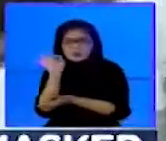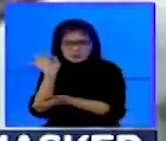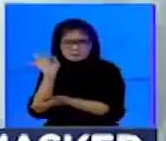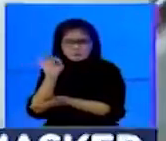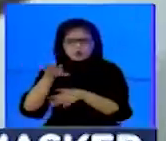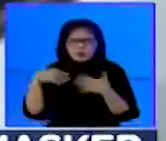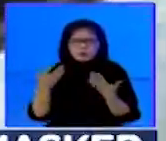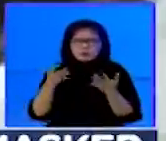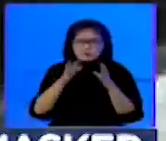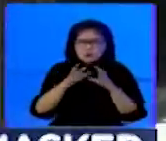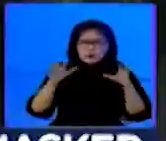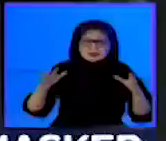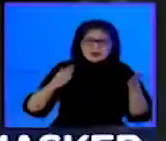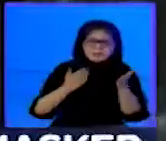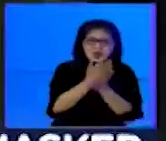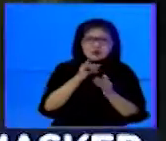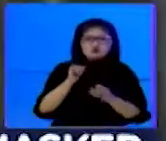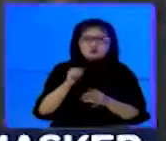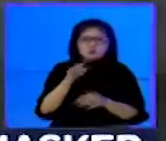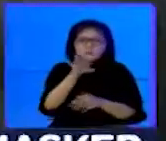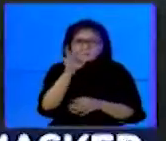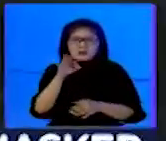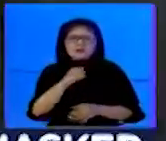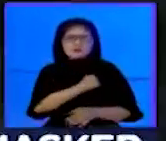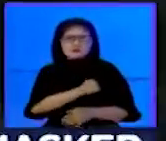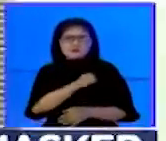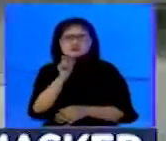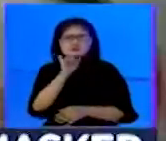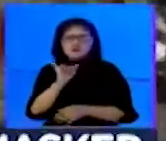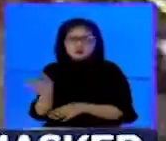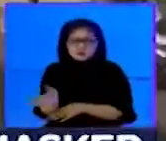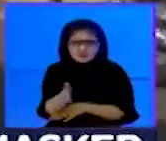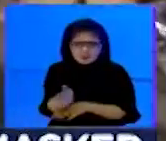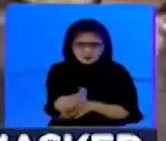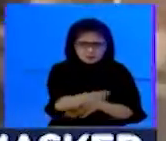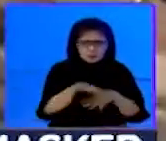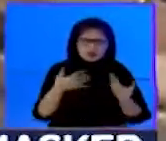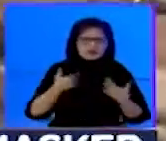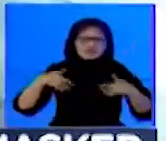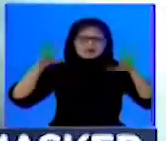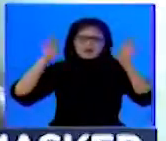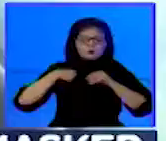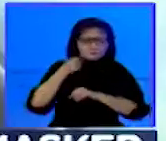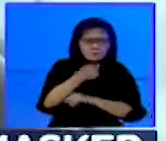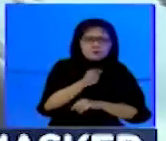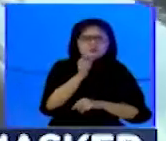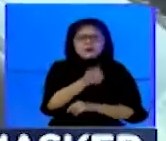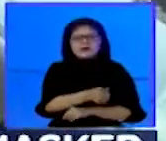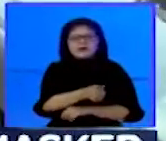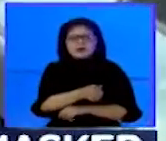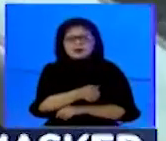Rp250.000. Namun sebagian besar pelanggar justru memilih sanksi sosial menyapu jalan lantaran tidak sanggup membayar denda